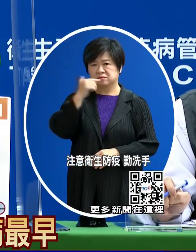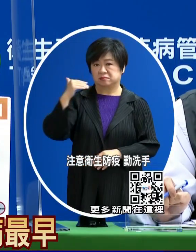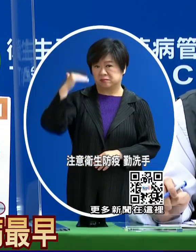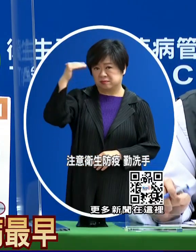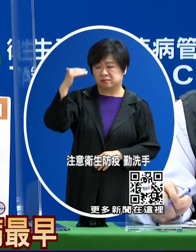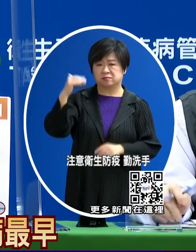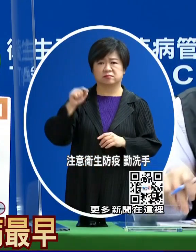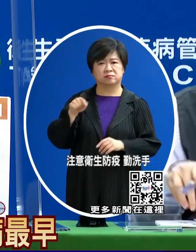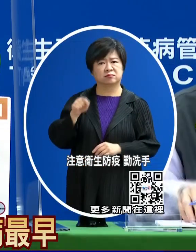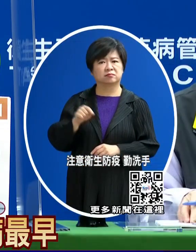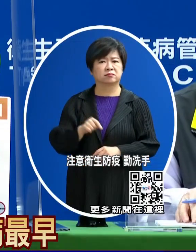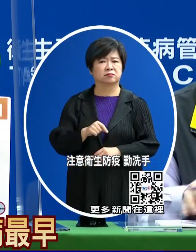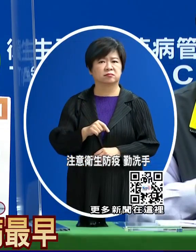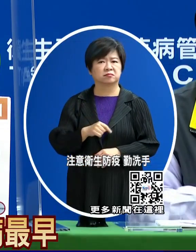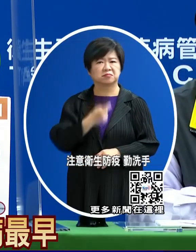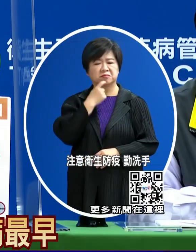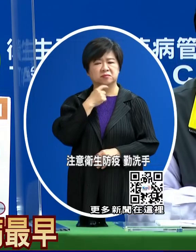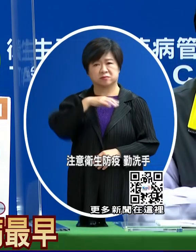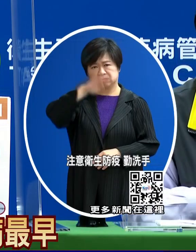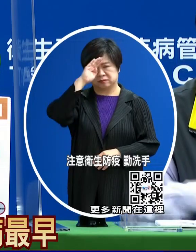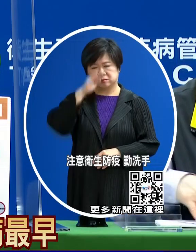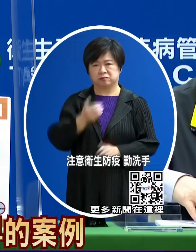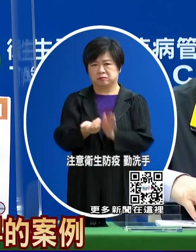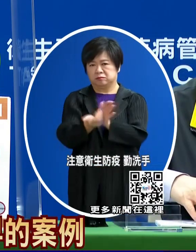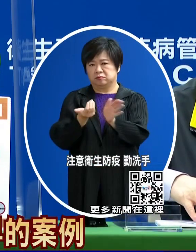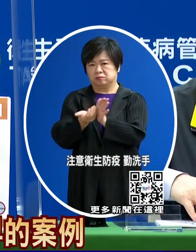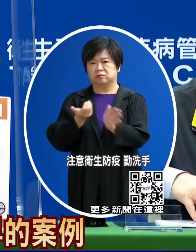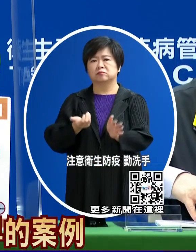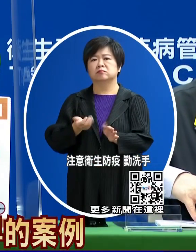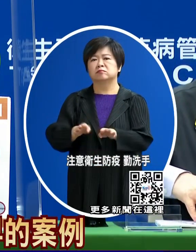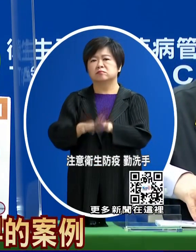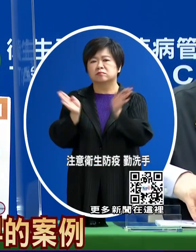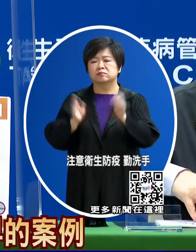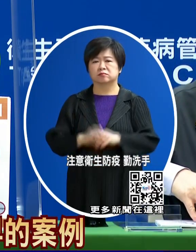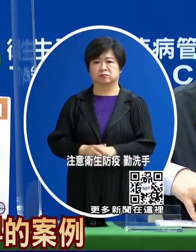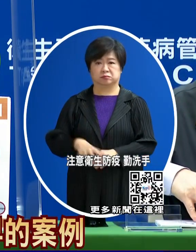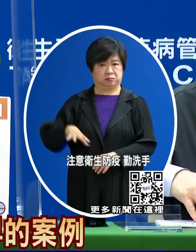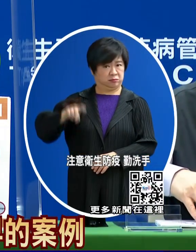是相对是不是发病最早，不过这还是需要